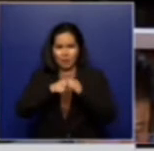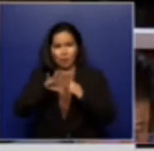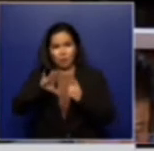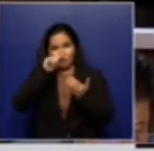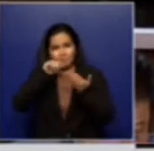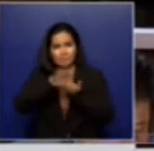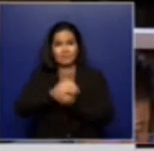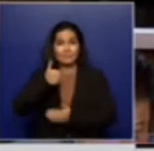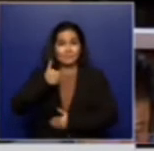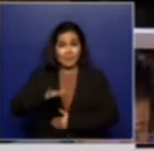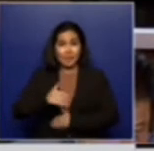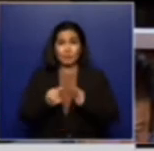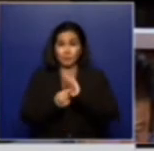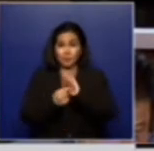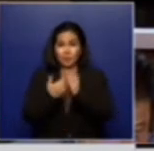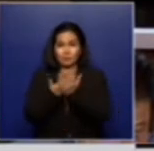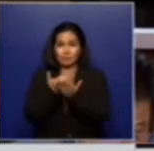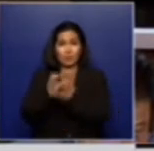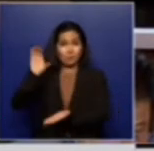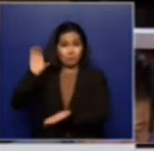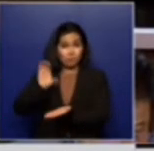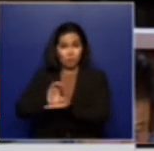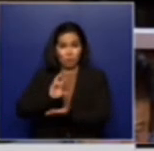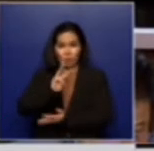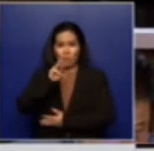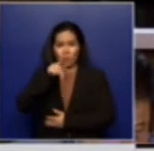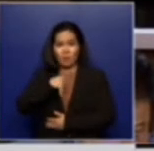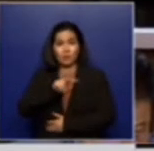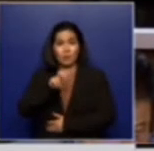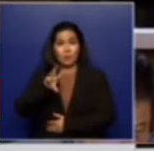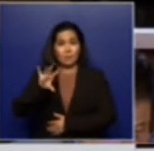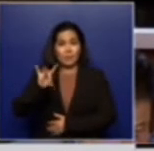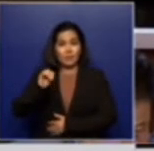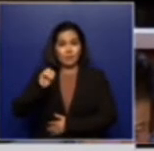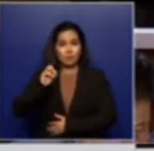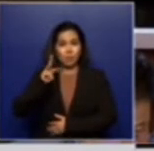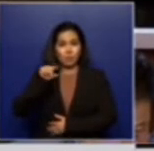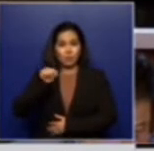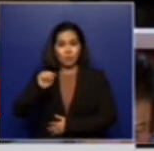ล้านล้านบาทที่ฉันจึงชื่อว่าการนำเงินภาษีของประเทศไทยไปใช้ในครั้งนี้ซึ่งเป็นภาษีของพี่น้องประชาชนจะไม่สามารถแก้ปัญหาต่างๆของประเทศได้ที่ฉันจะขอยกตัวอย่างการใช้เงิน6,000280 6.4